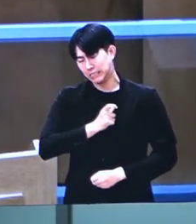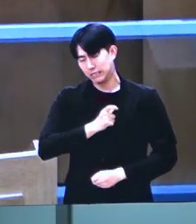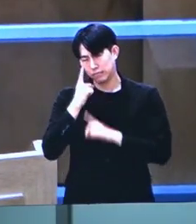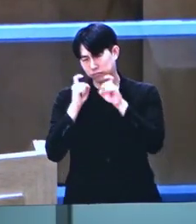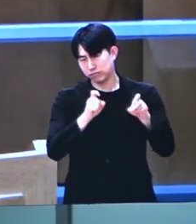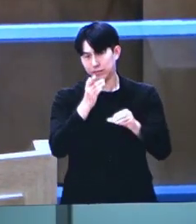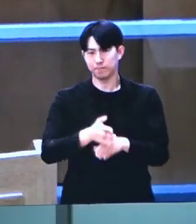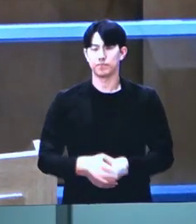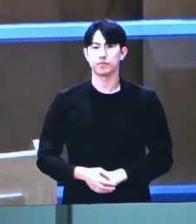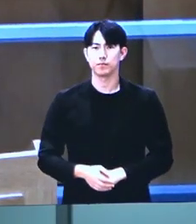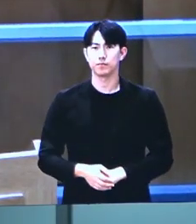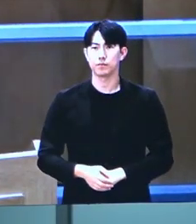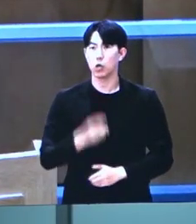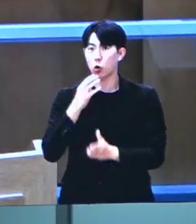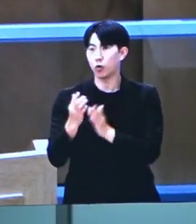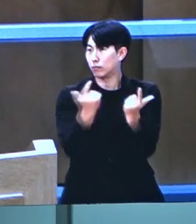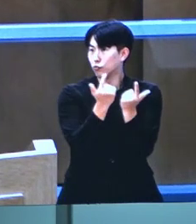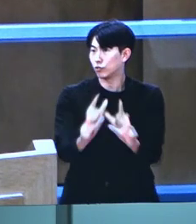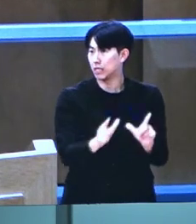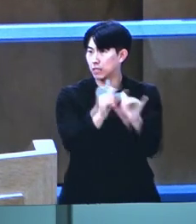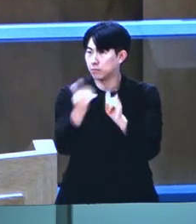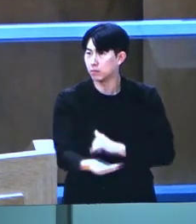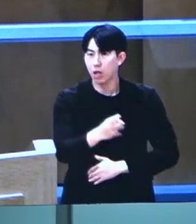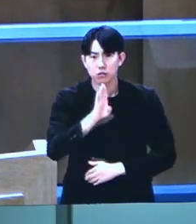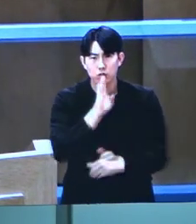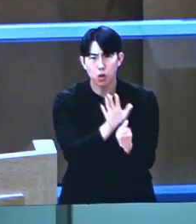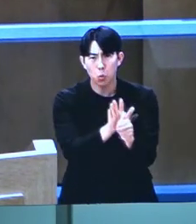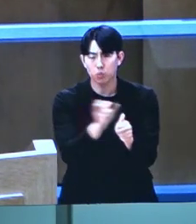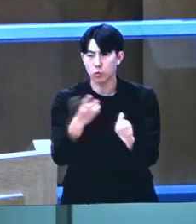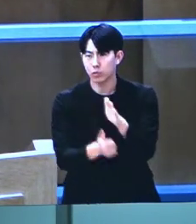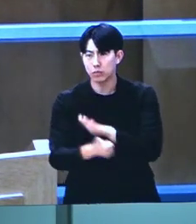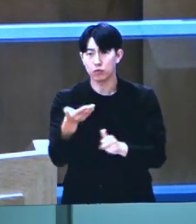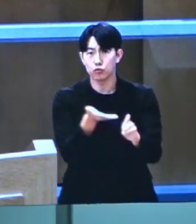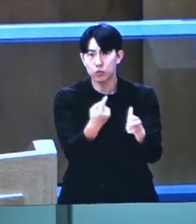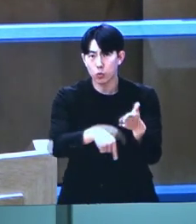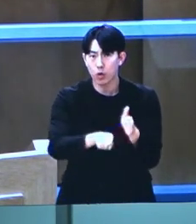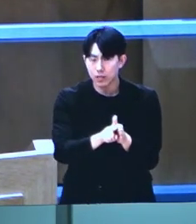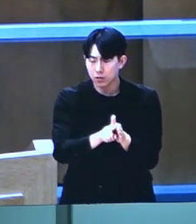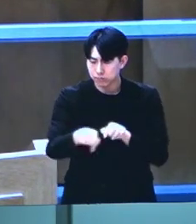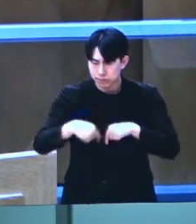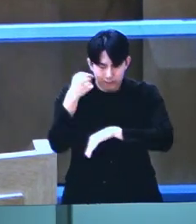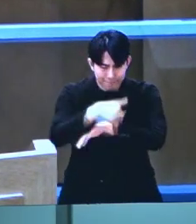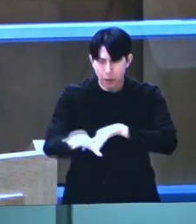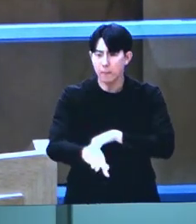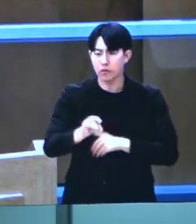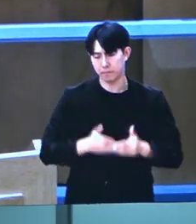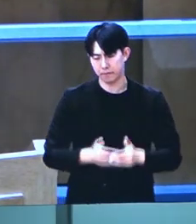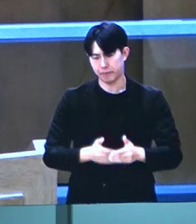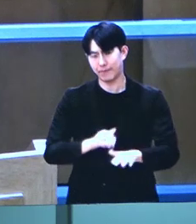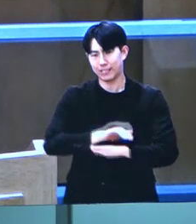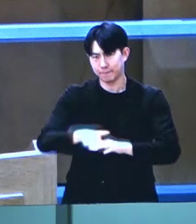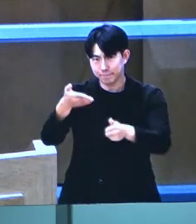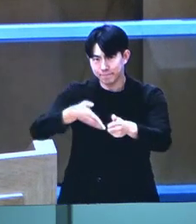아무쪼록 경기북부 도민들에게 실질적인 도움과 희망을 줄 수 있는 정책부터 차근차근 추진해 주시길